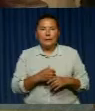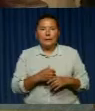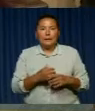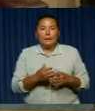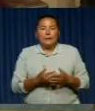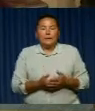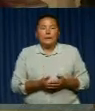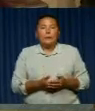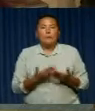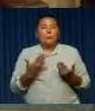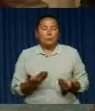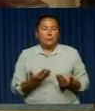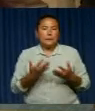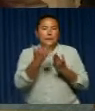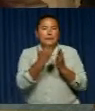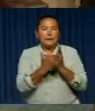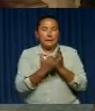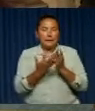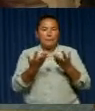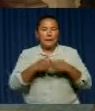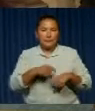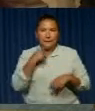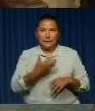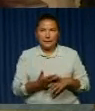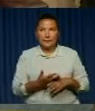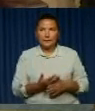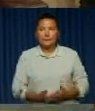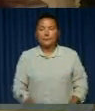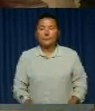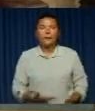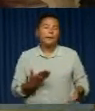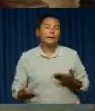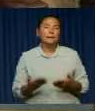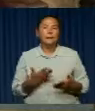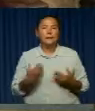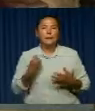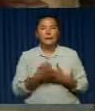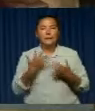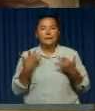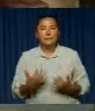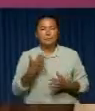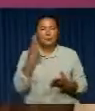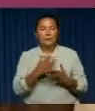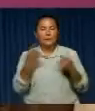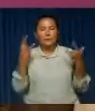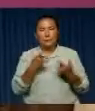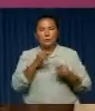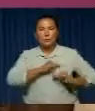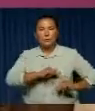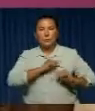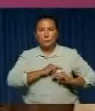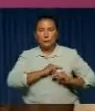салдарынан. Бұл енді статистикалық мәліметке сүйенсек. Түсінікті. Енді құрметті көрермен, біз тікелей эфирде жұмыс жасап